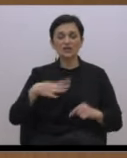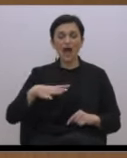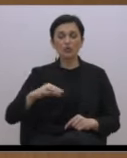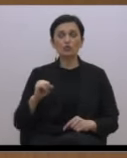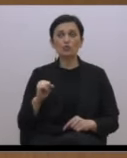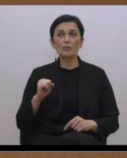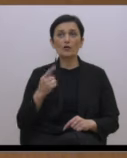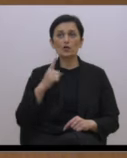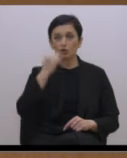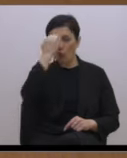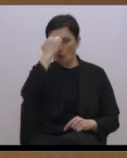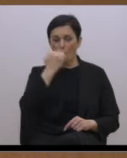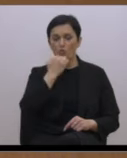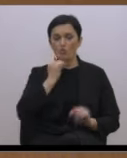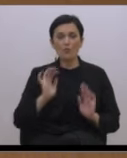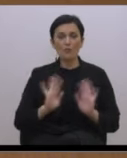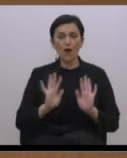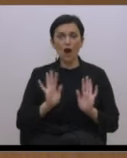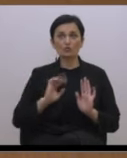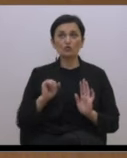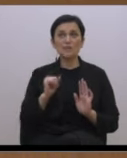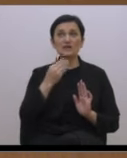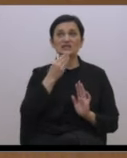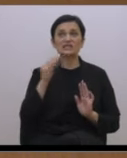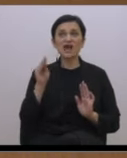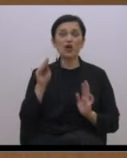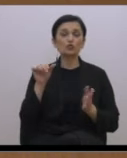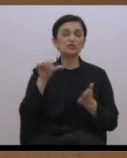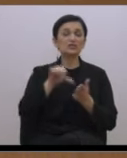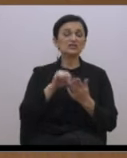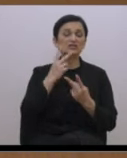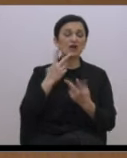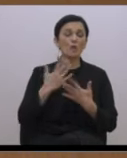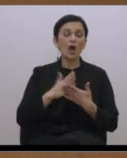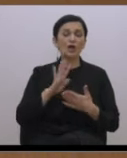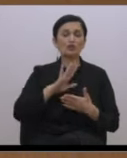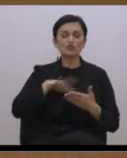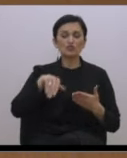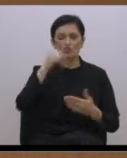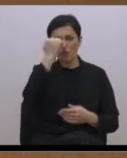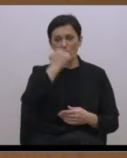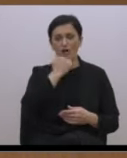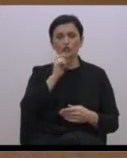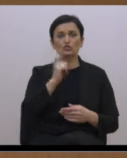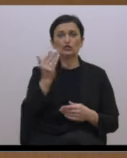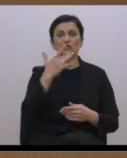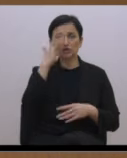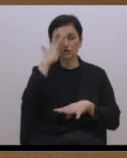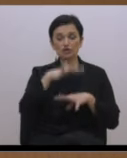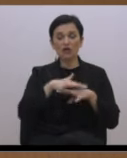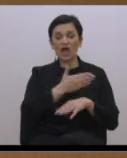რომ უმადურობა მეგობრობის საუკეთესო წარმოჩინების საშუალება არ არის და უმადურობა ის, რასაც თქვენ აკეთებთ შეერთებულ